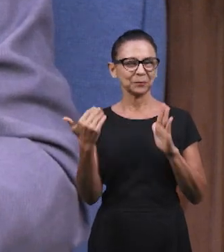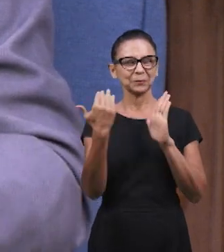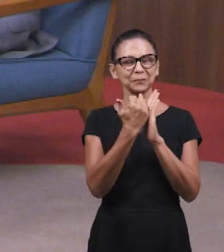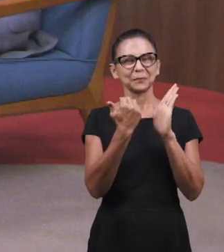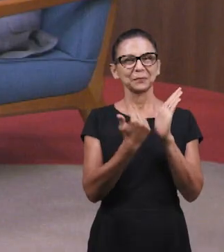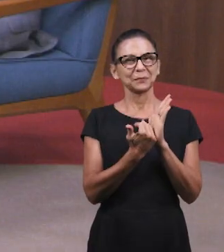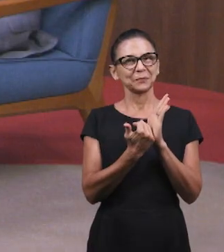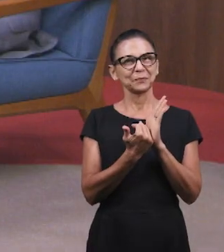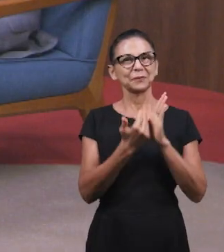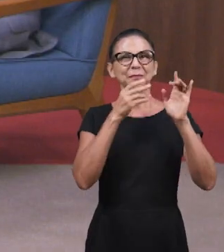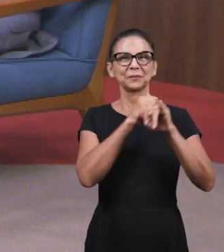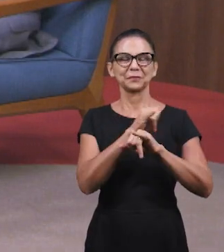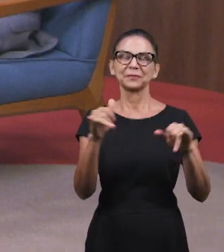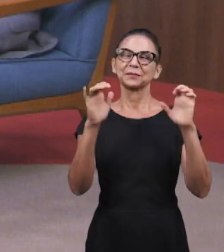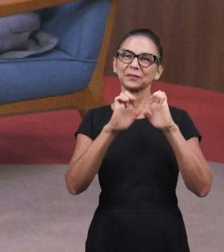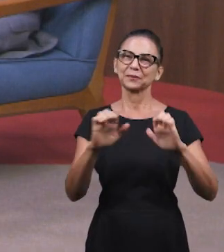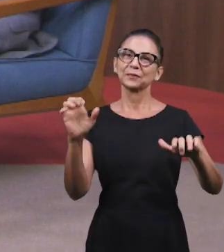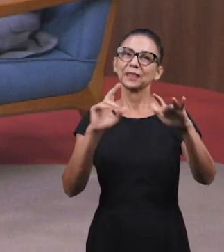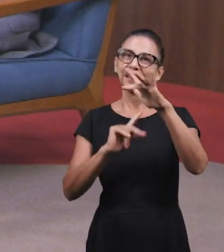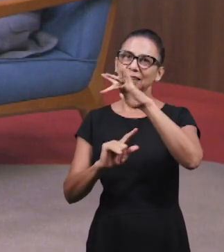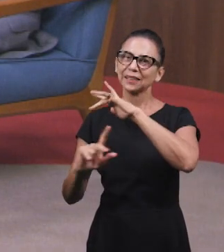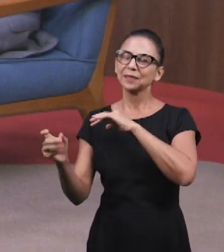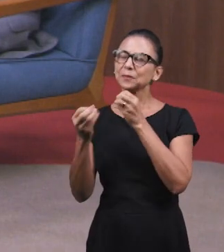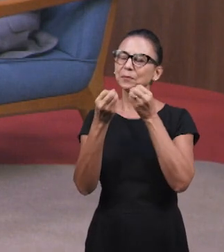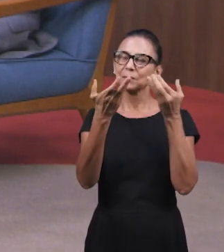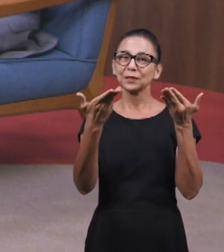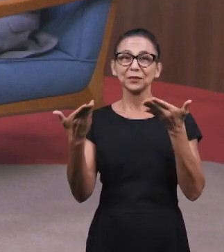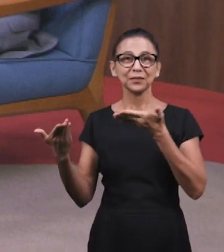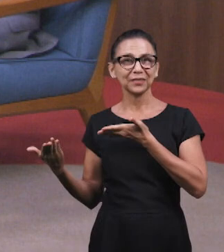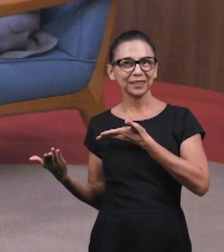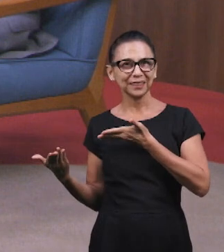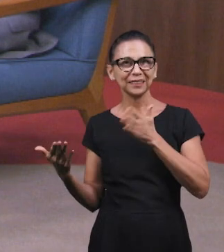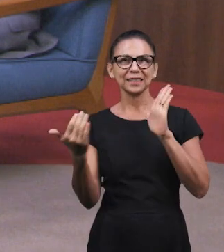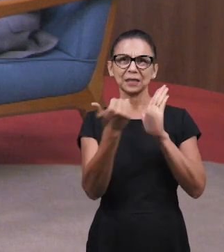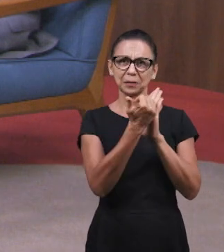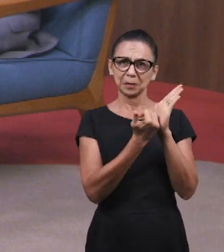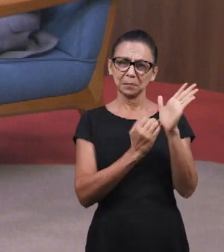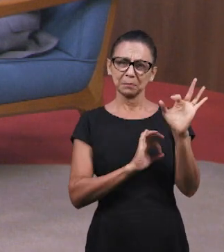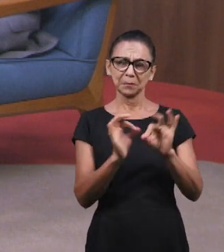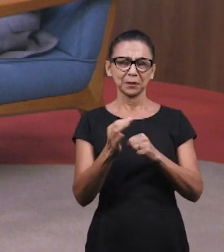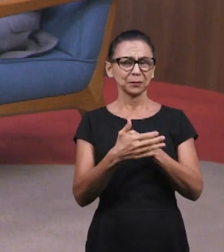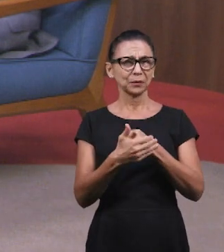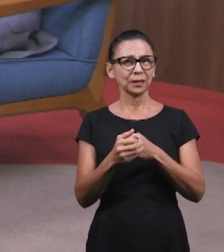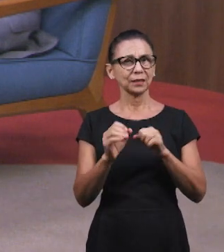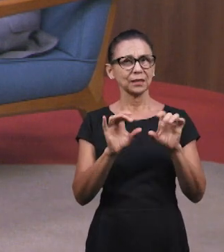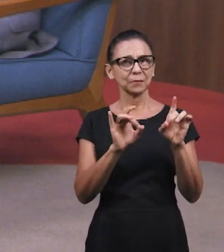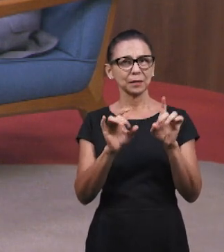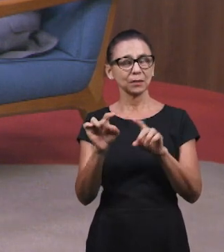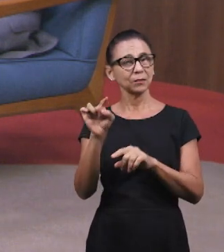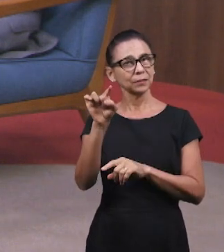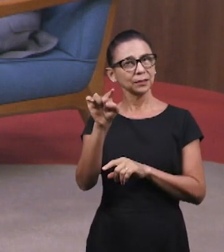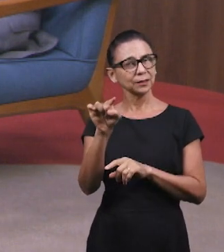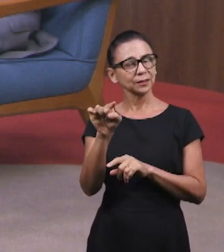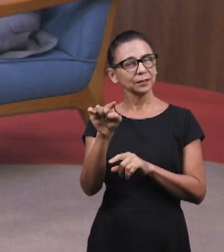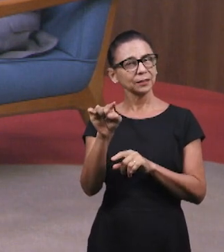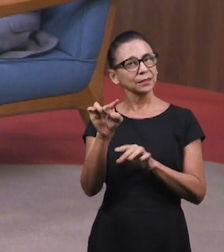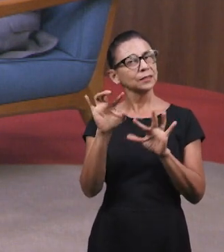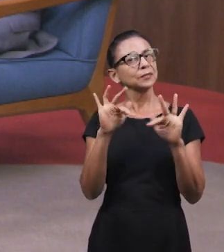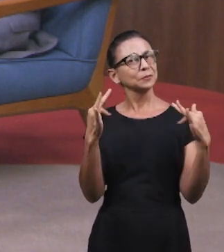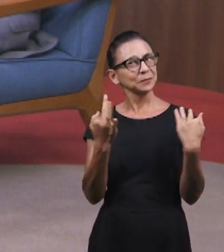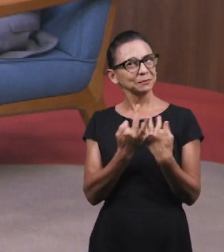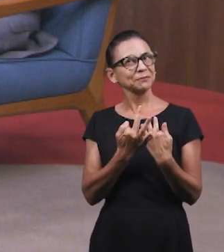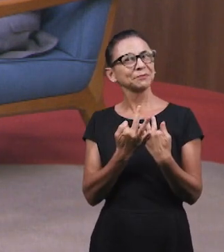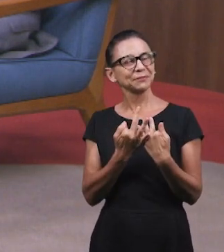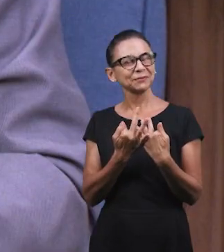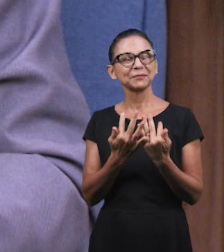de la programmation en annonçant l'Évangile éternel. Soyez bienvenus à ce programme qui est préparé avec tout le soin